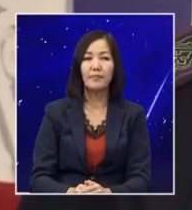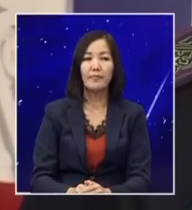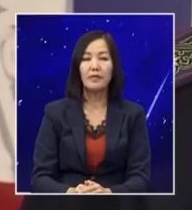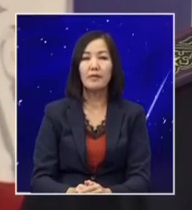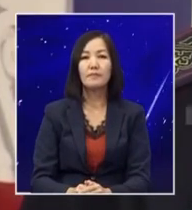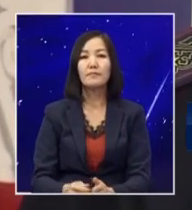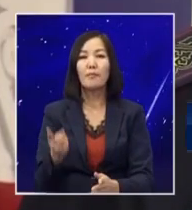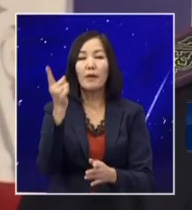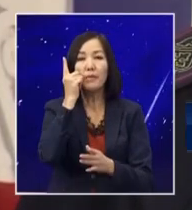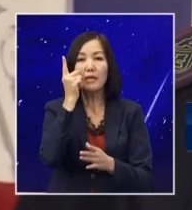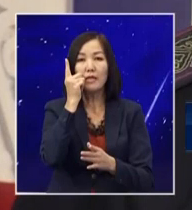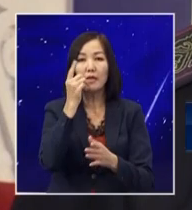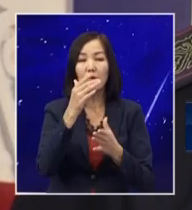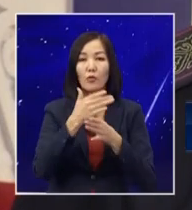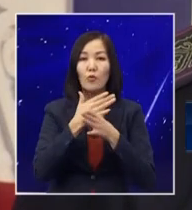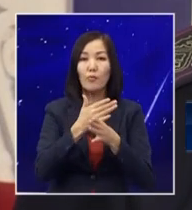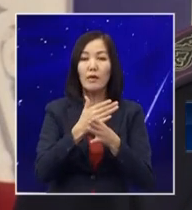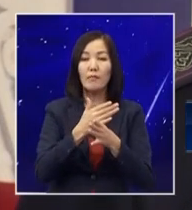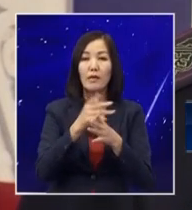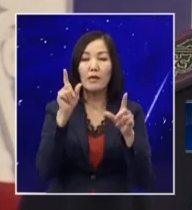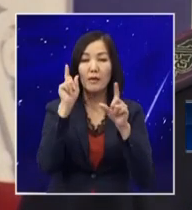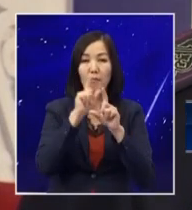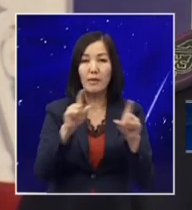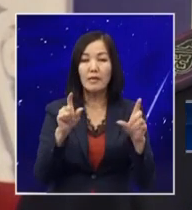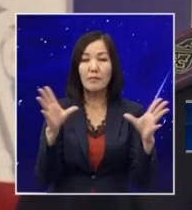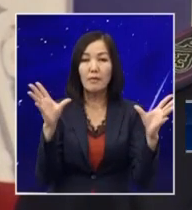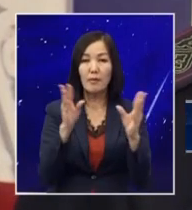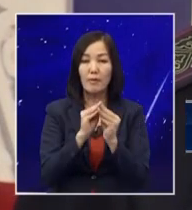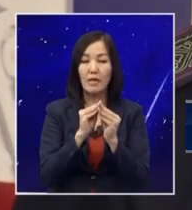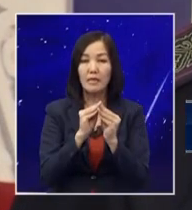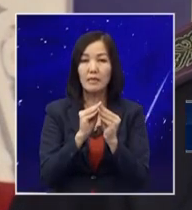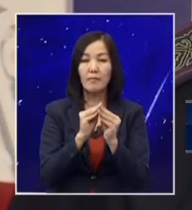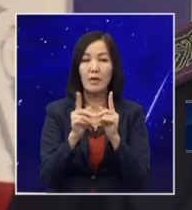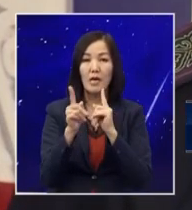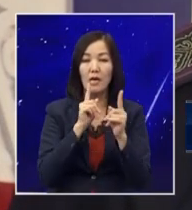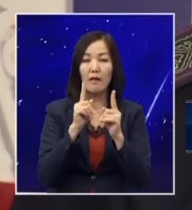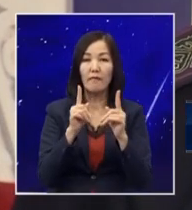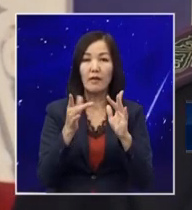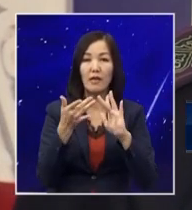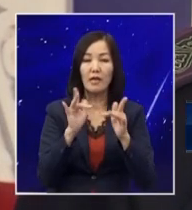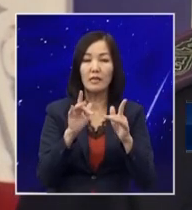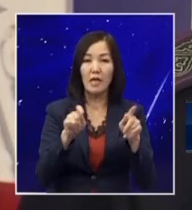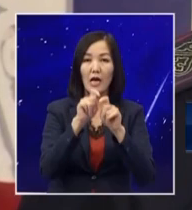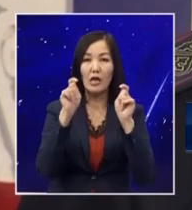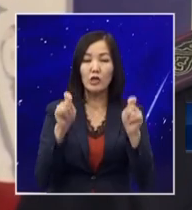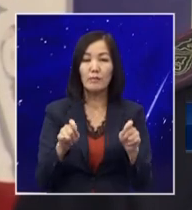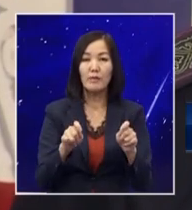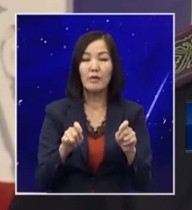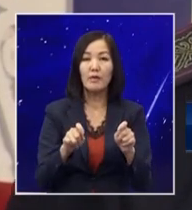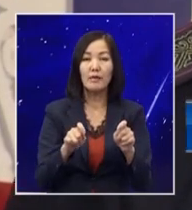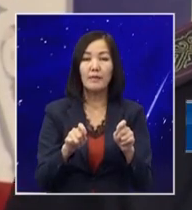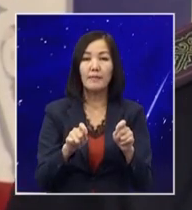қосымша арқылы жаңағы мектептермен бірлесіп конференция ашып онлайн